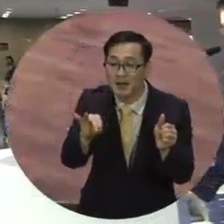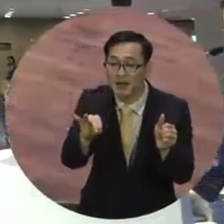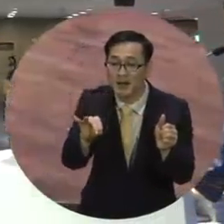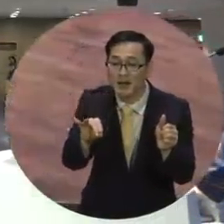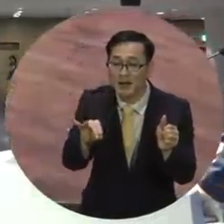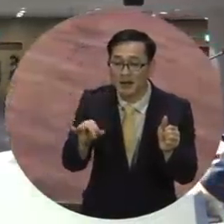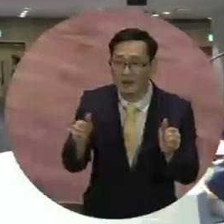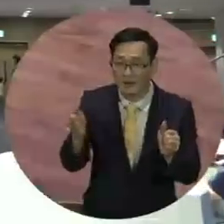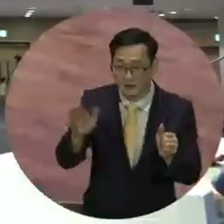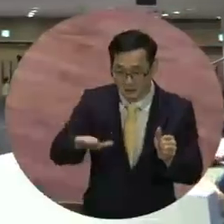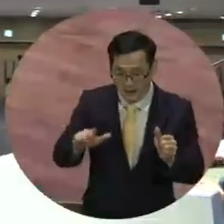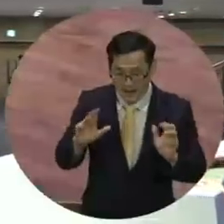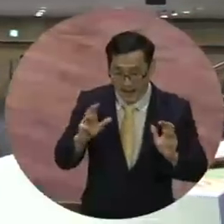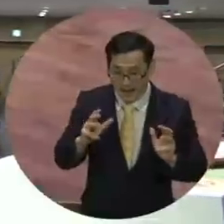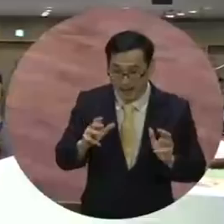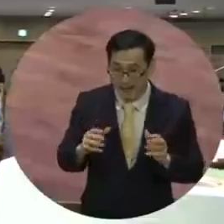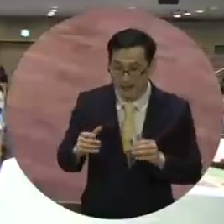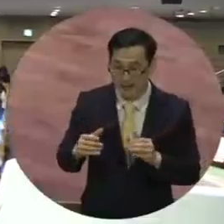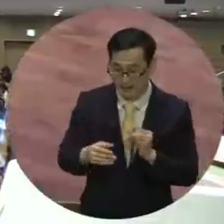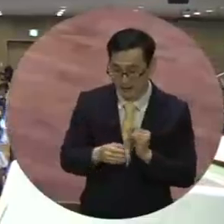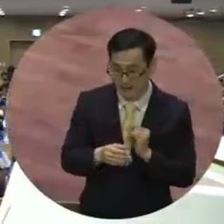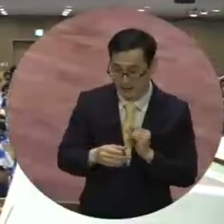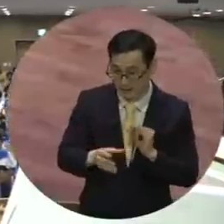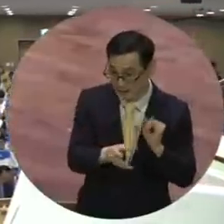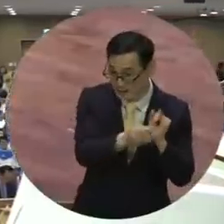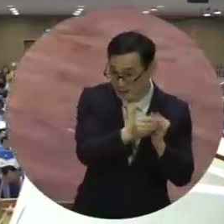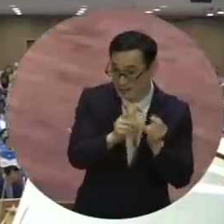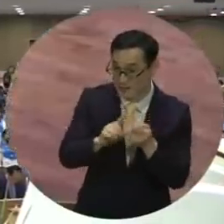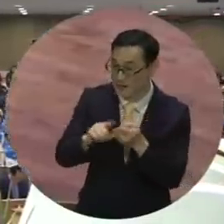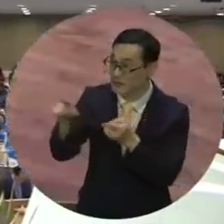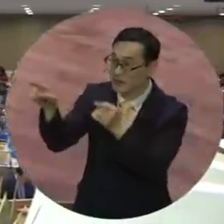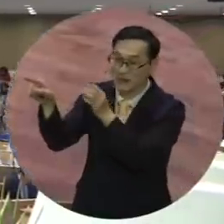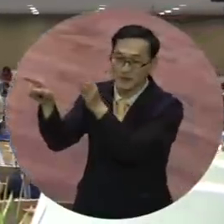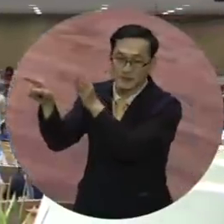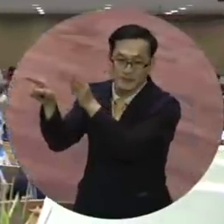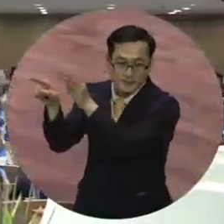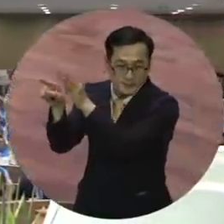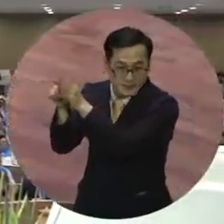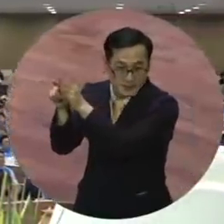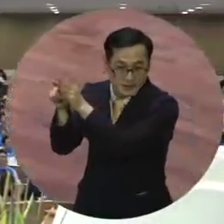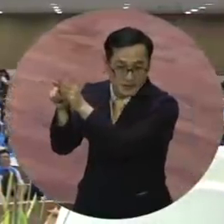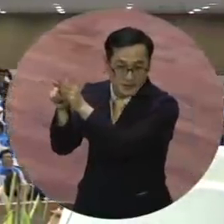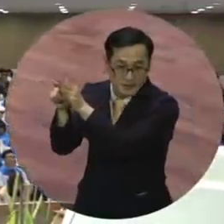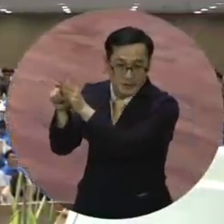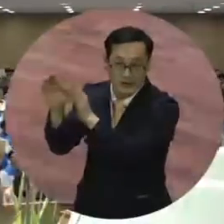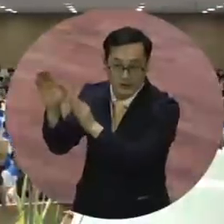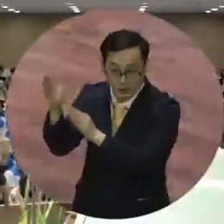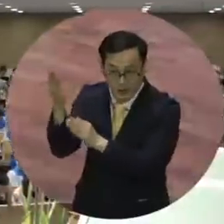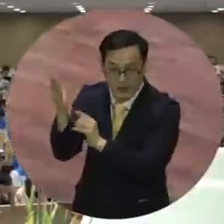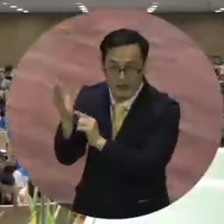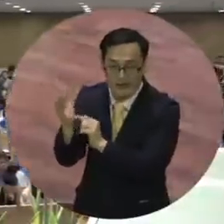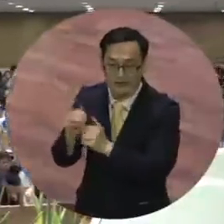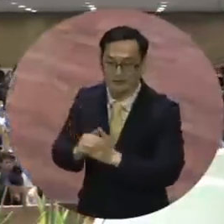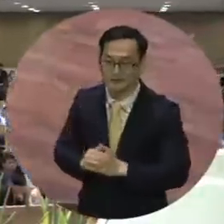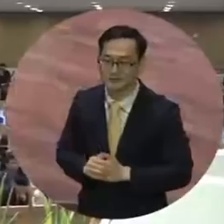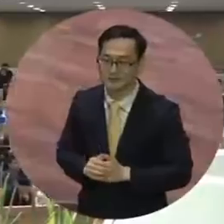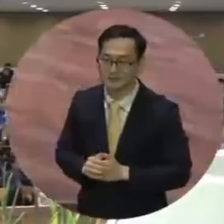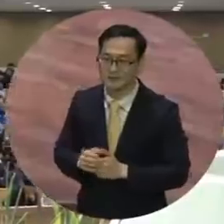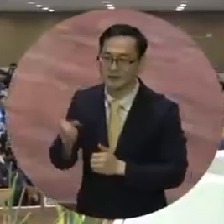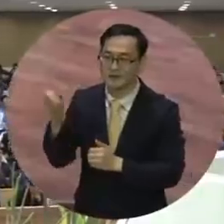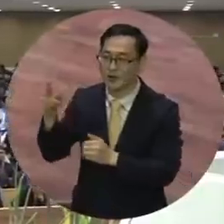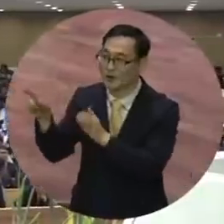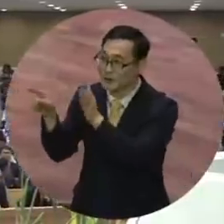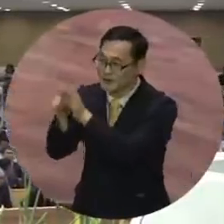믿음이 약하여지지 아니하고 믿음이 없어 하나님의 약속을 의심하지 않고 믿음으로 견고해져서 하나님께